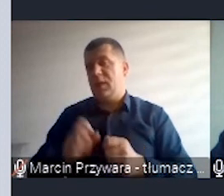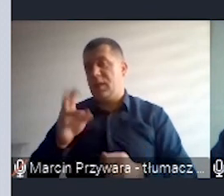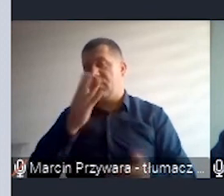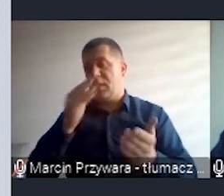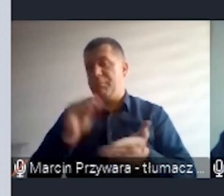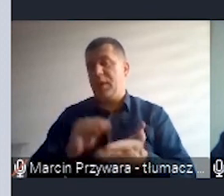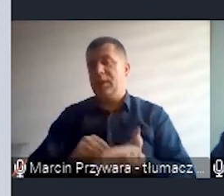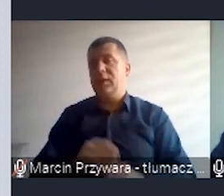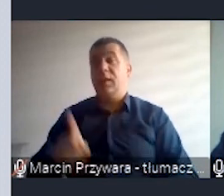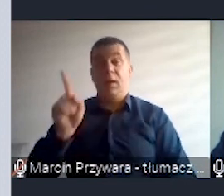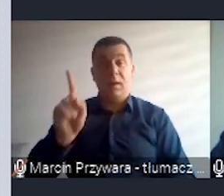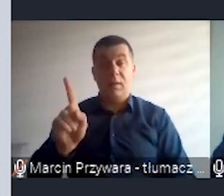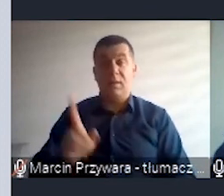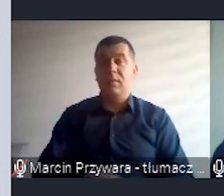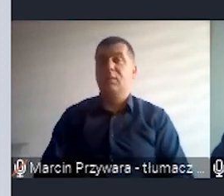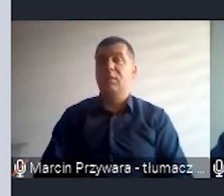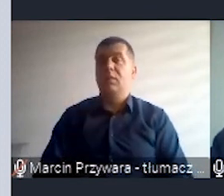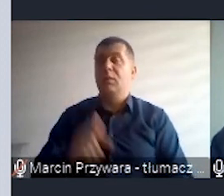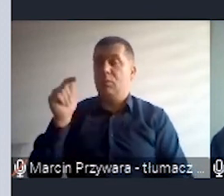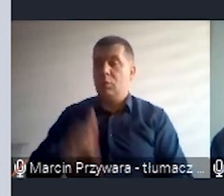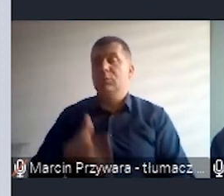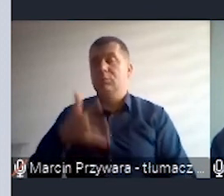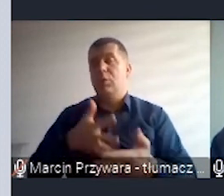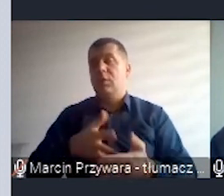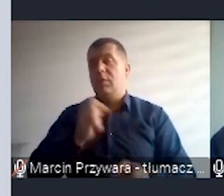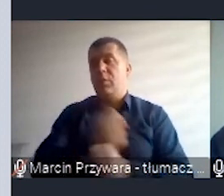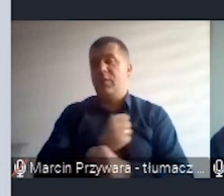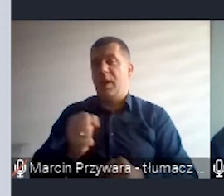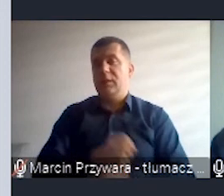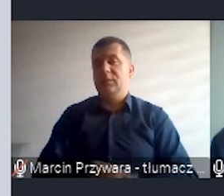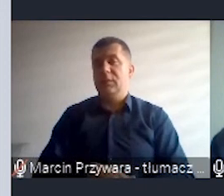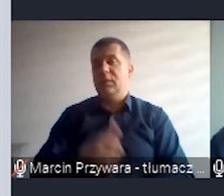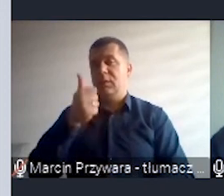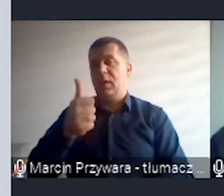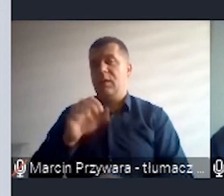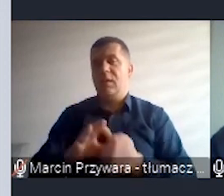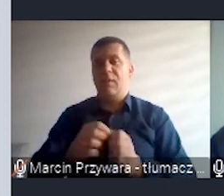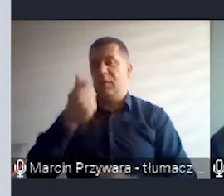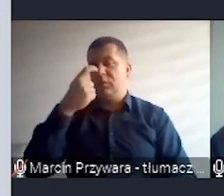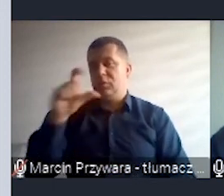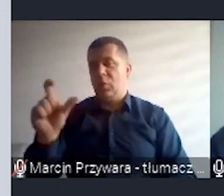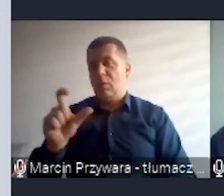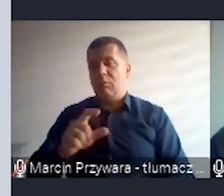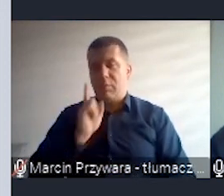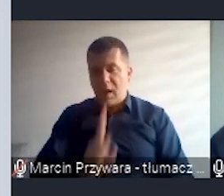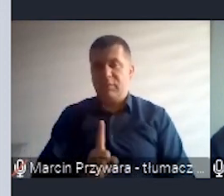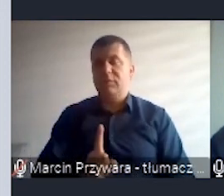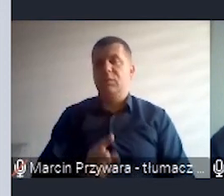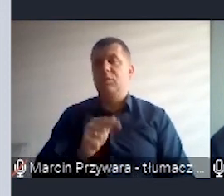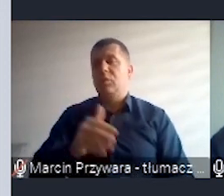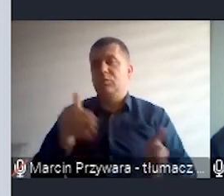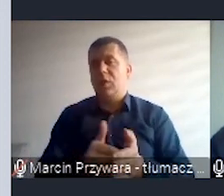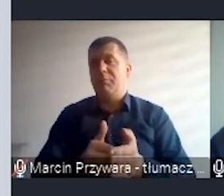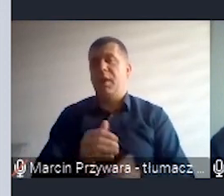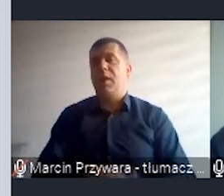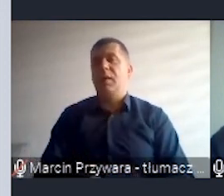praktyka, ale no muszą zostać potraktowane, bo nawet gdyby 1 na 100 się sprawdziła, to należałoby